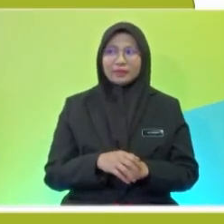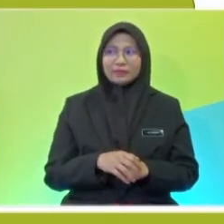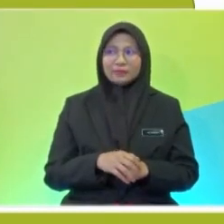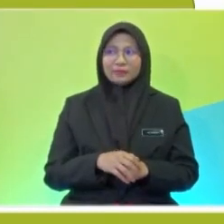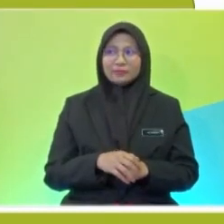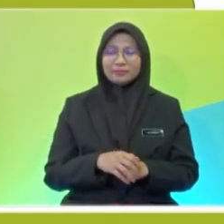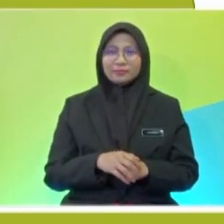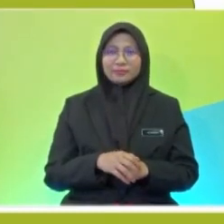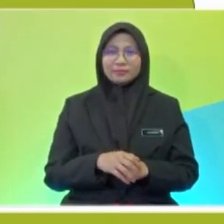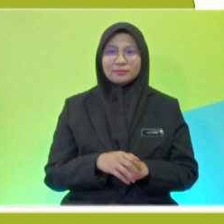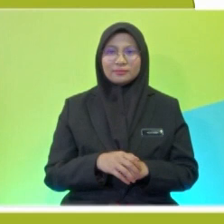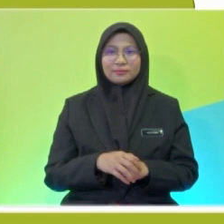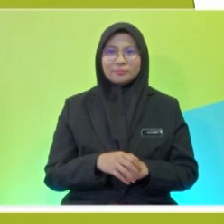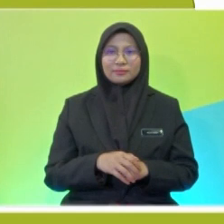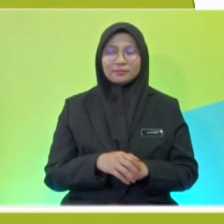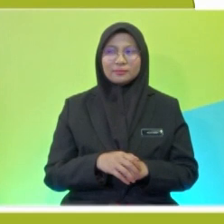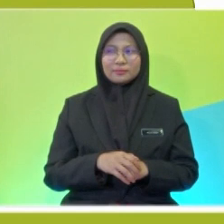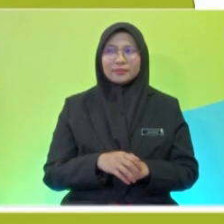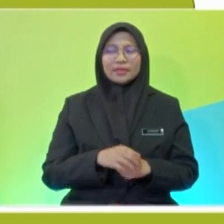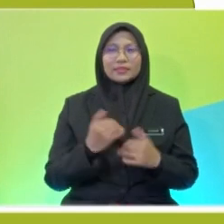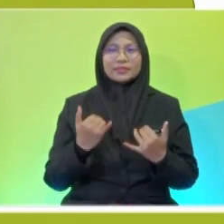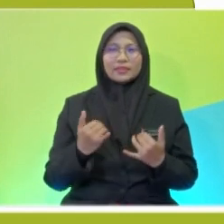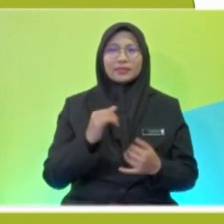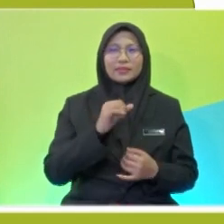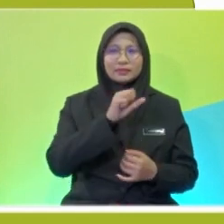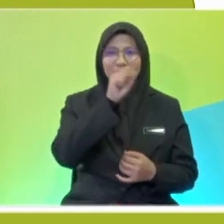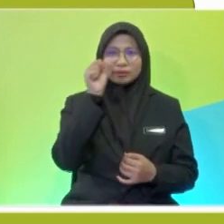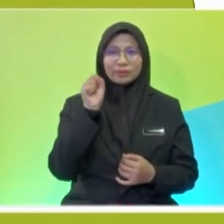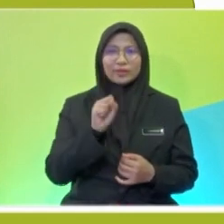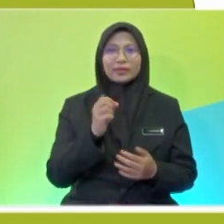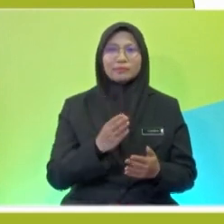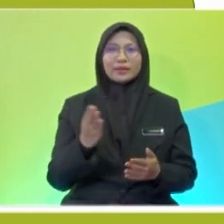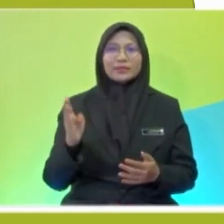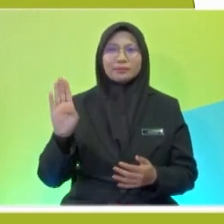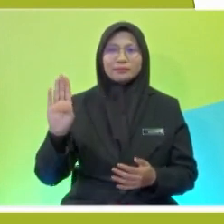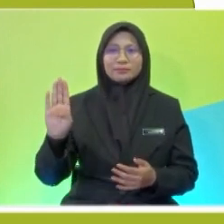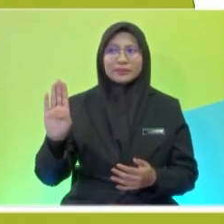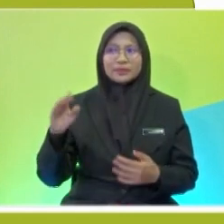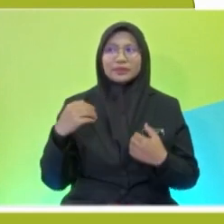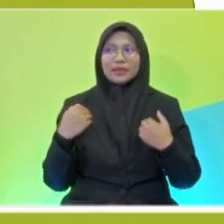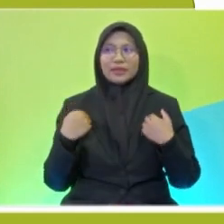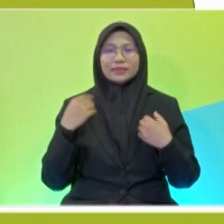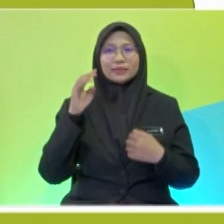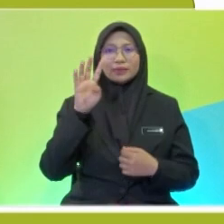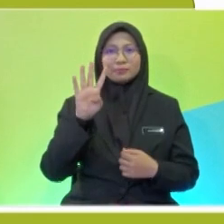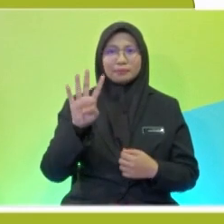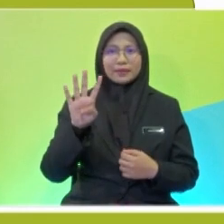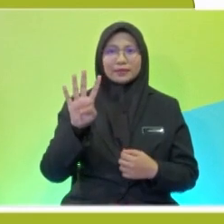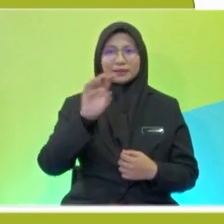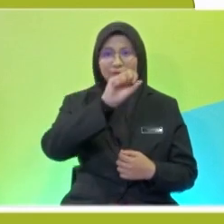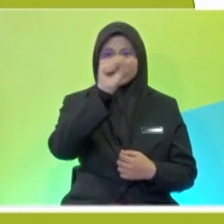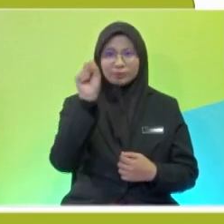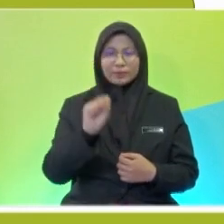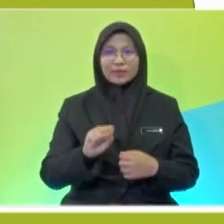calonnya Oke seterusnya untuk soal dan bahagian B terdapat empat soal dalam soal dan subjektif satu soal dan